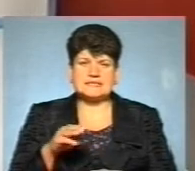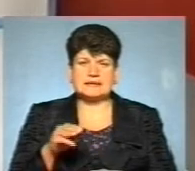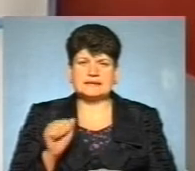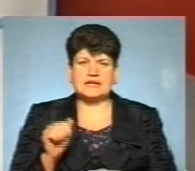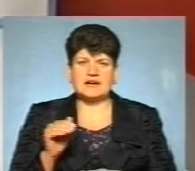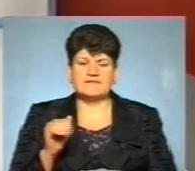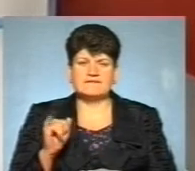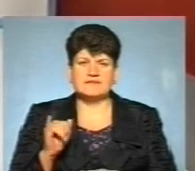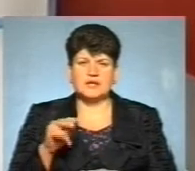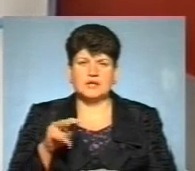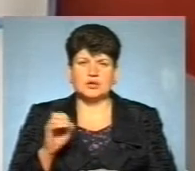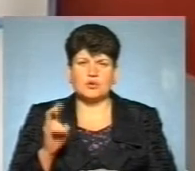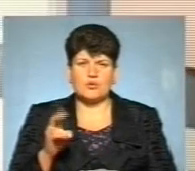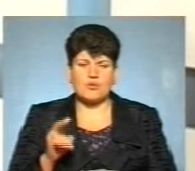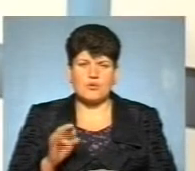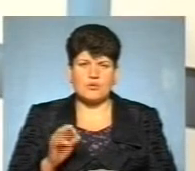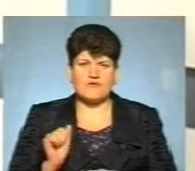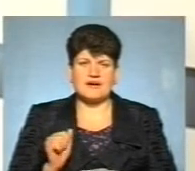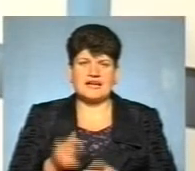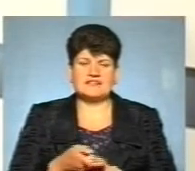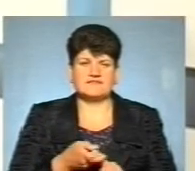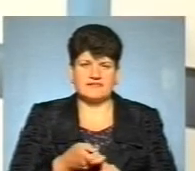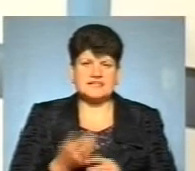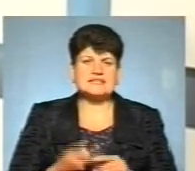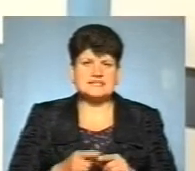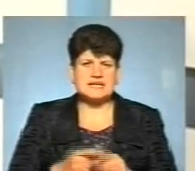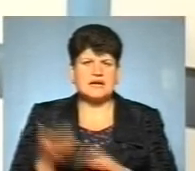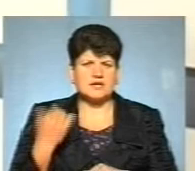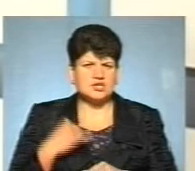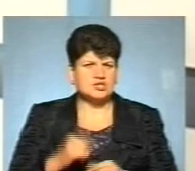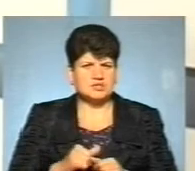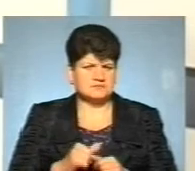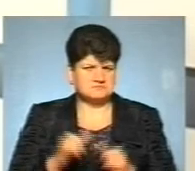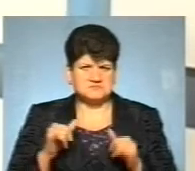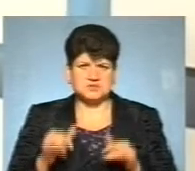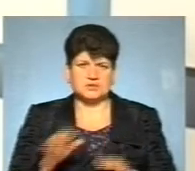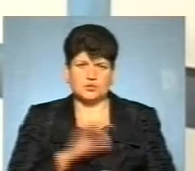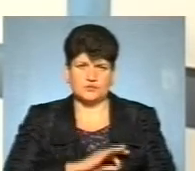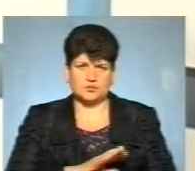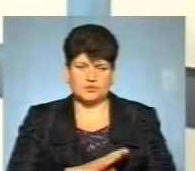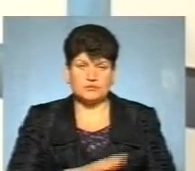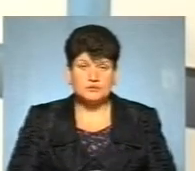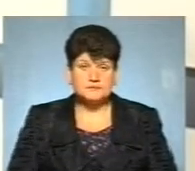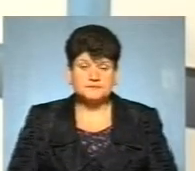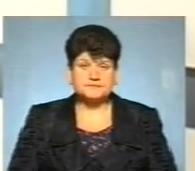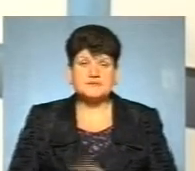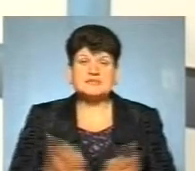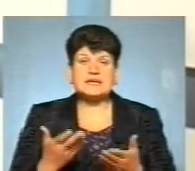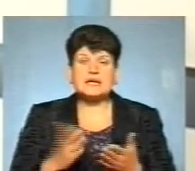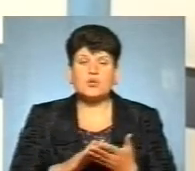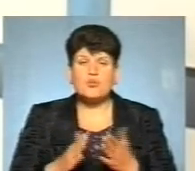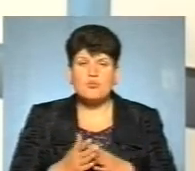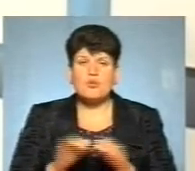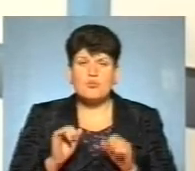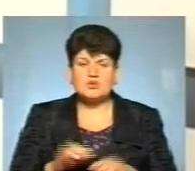інфекції, особливо у вагітних чи породіль. Це раніше дуже широко використовувалося. За яких умов взагалі